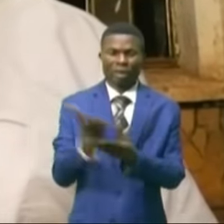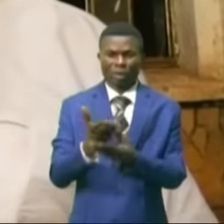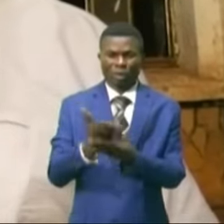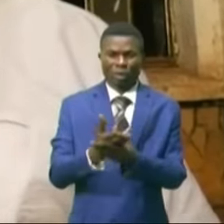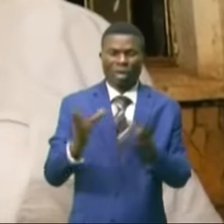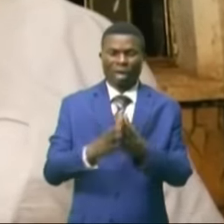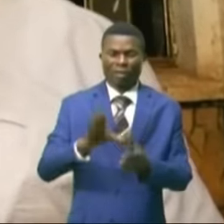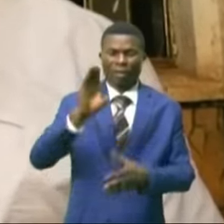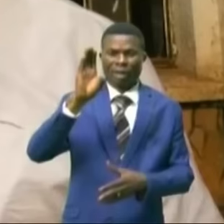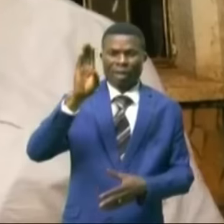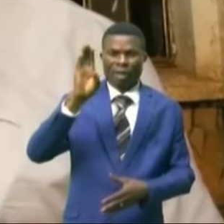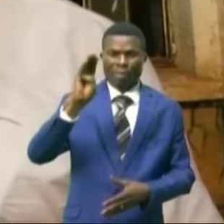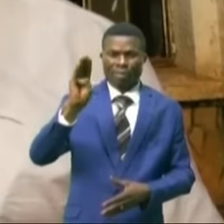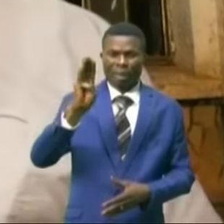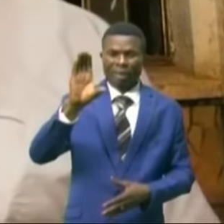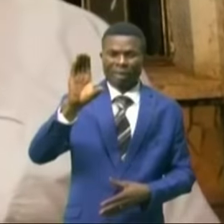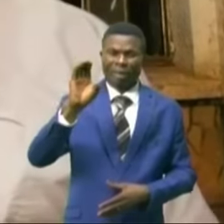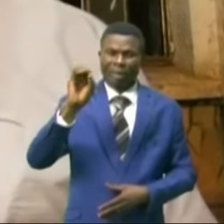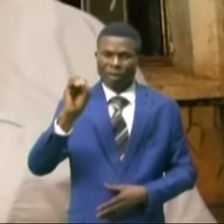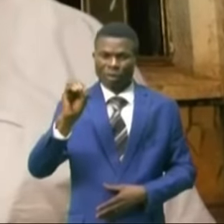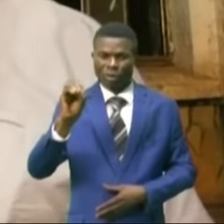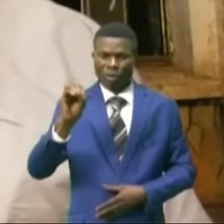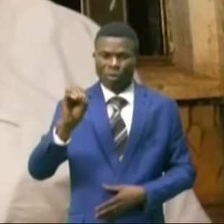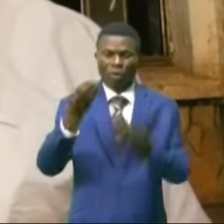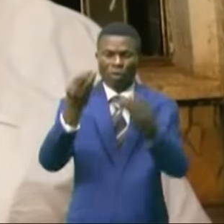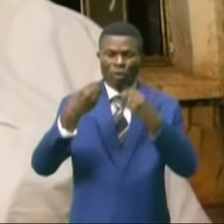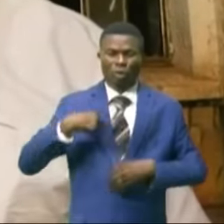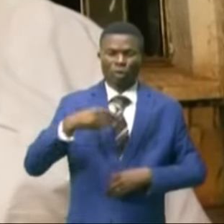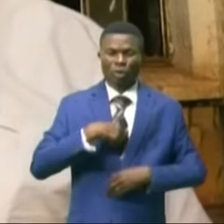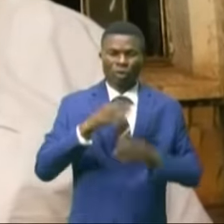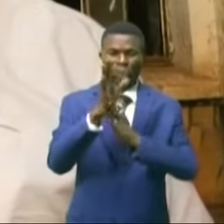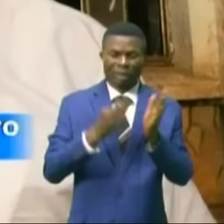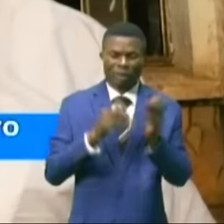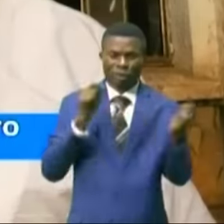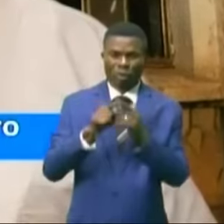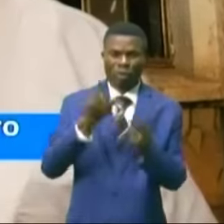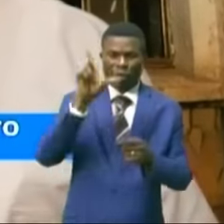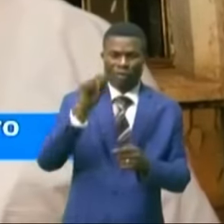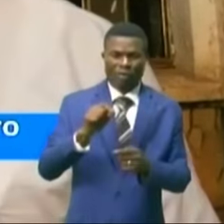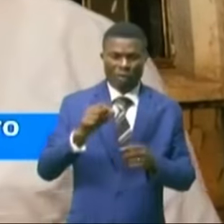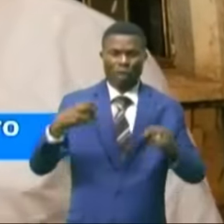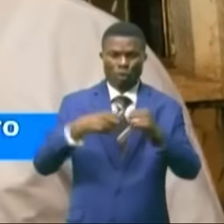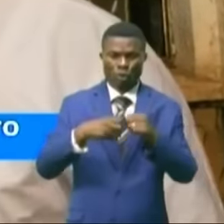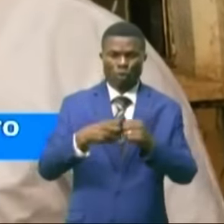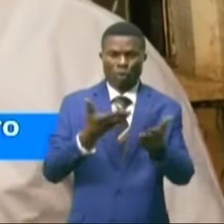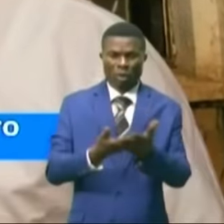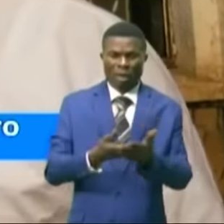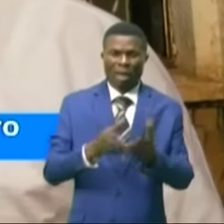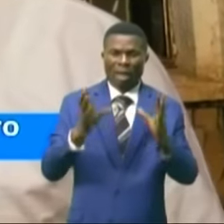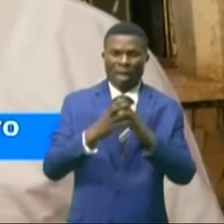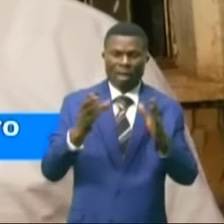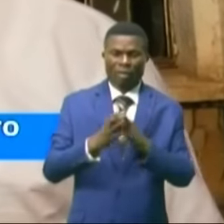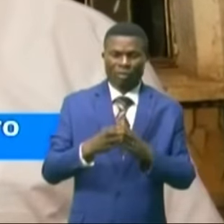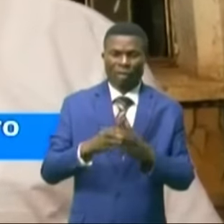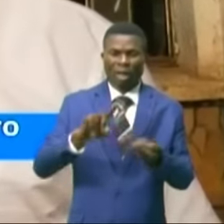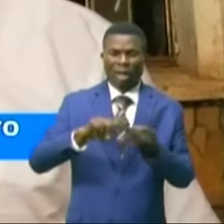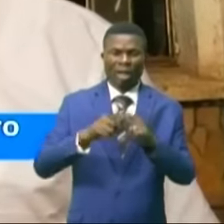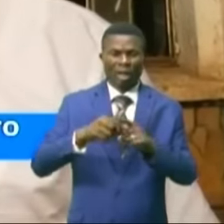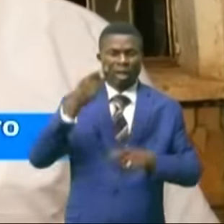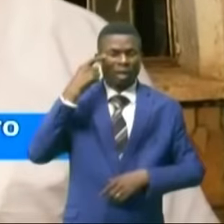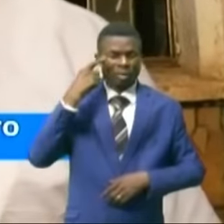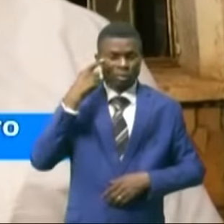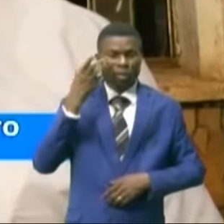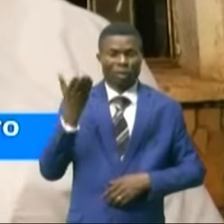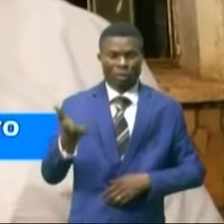SECO pour qu'il nous donne en général 18 à 20 mégawatts et avec nos amis chinois pour Chala 1, Chala